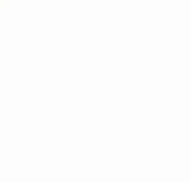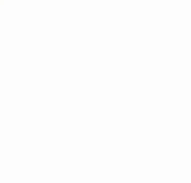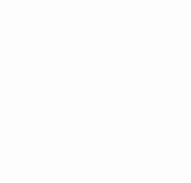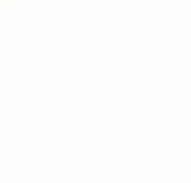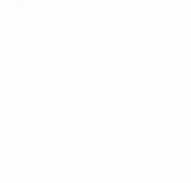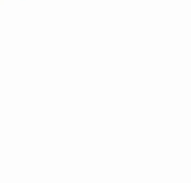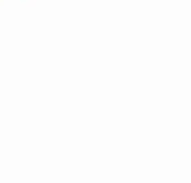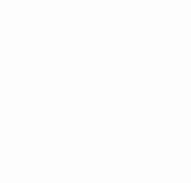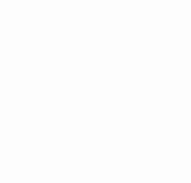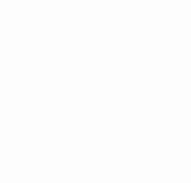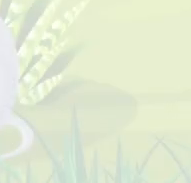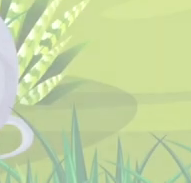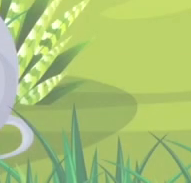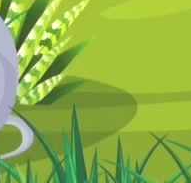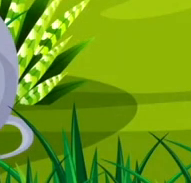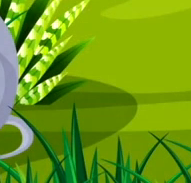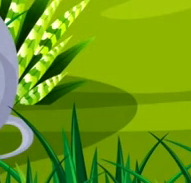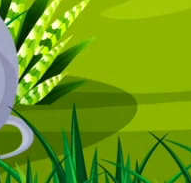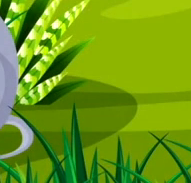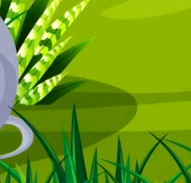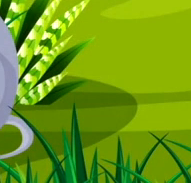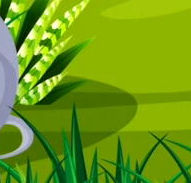TV KPM.